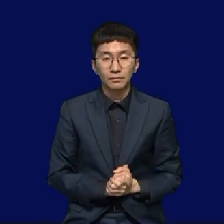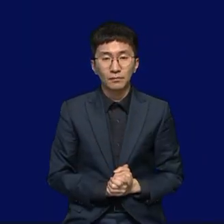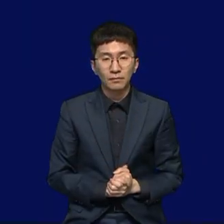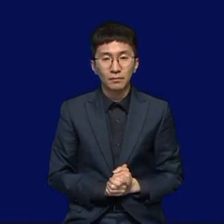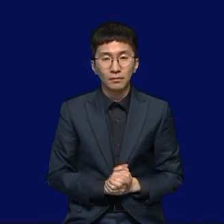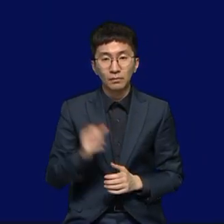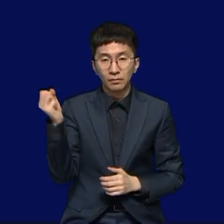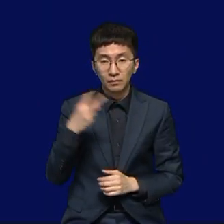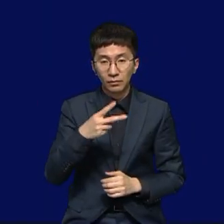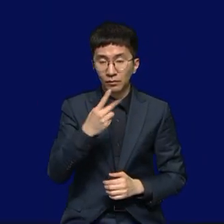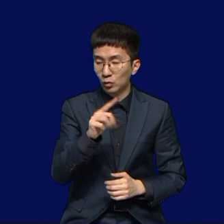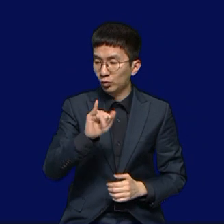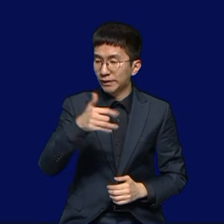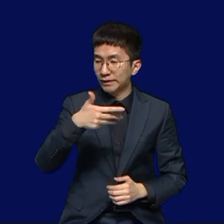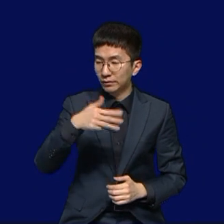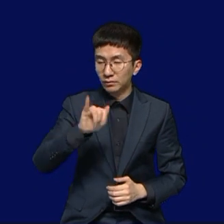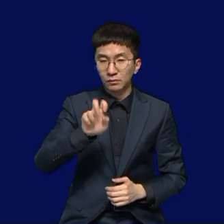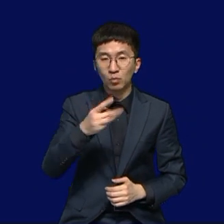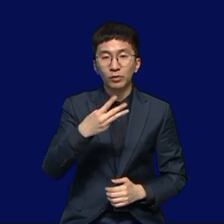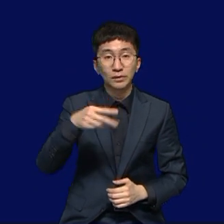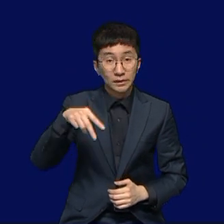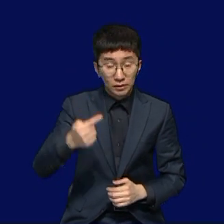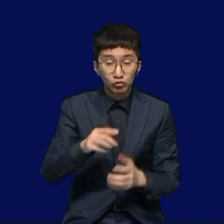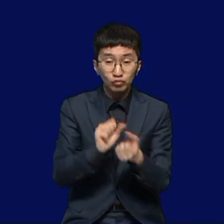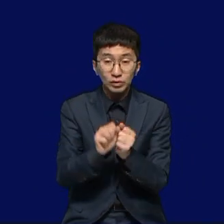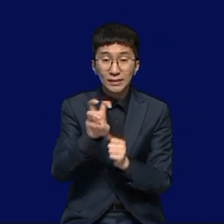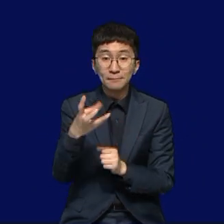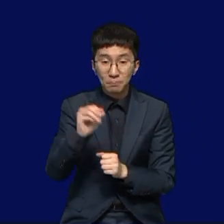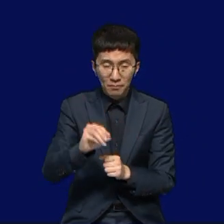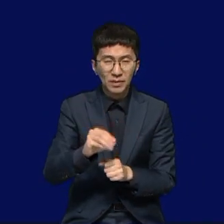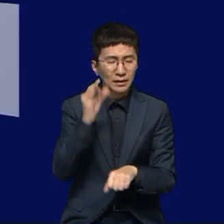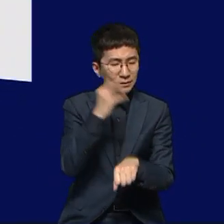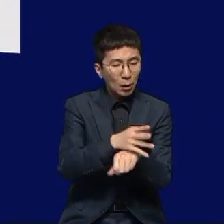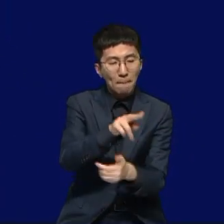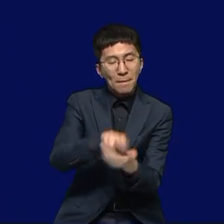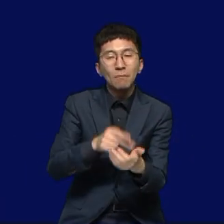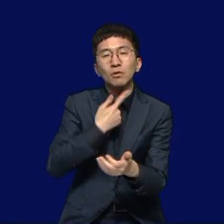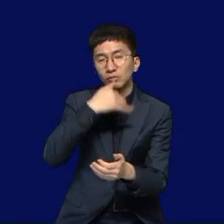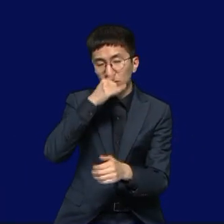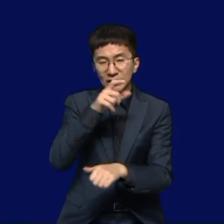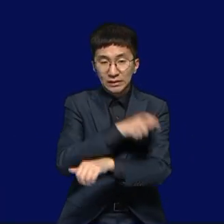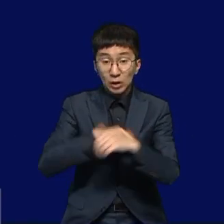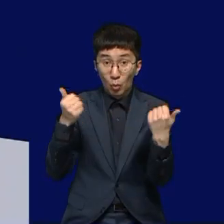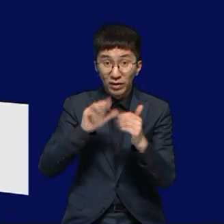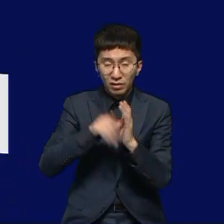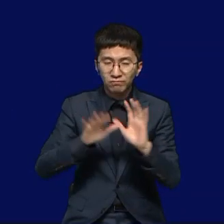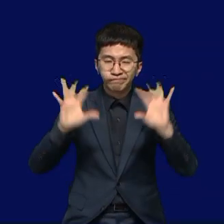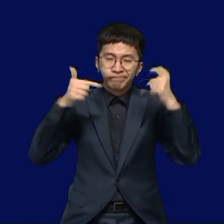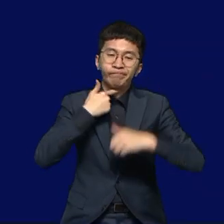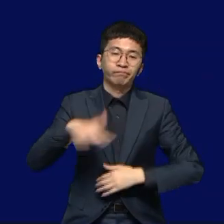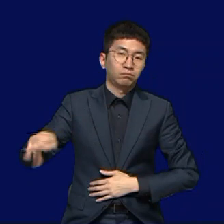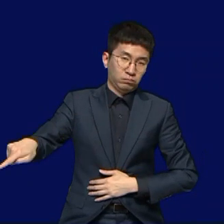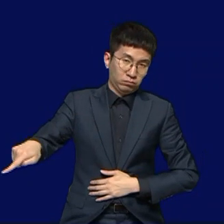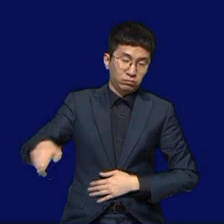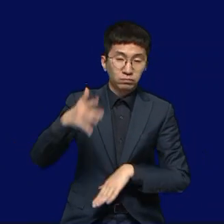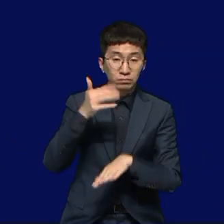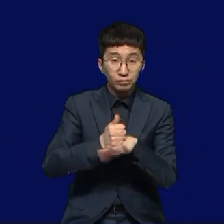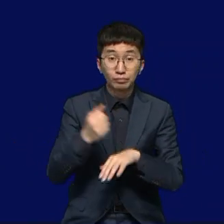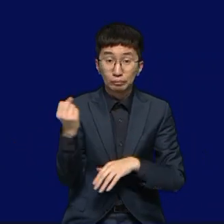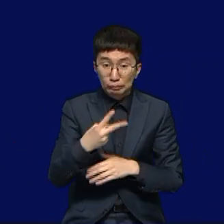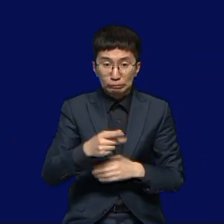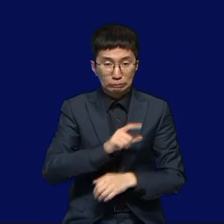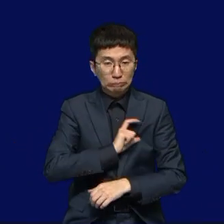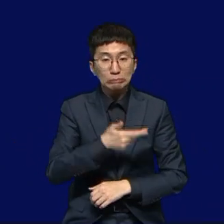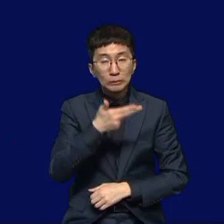국민대는 또 도이치모터스 주식 30만 주를 취득 처분하면서 이사회 심의 의결을 거치지 않았고